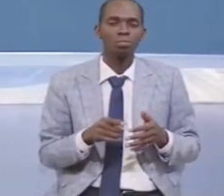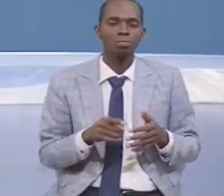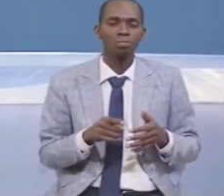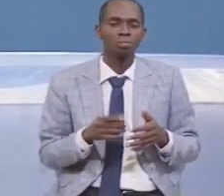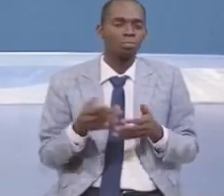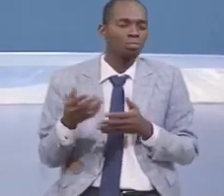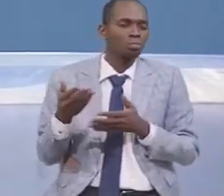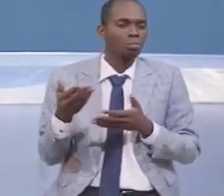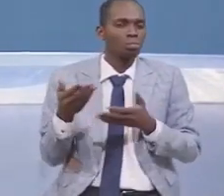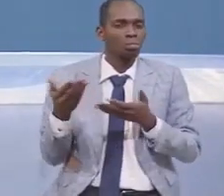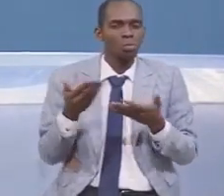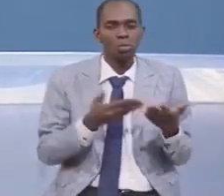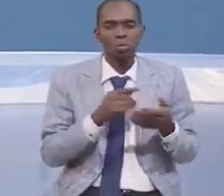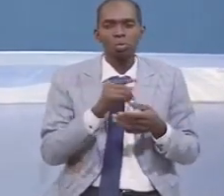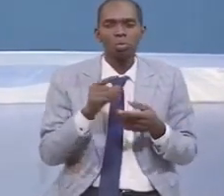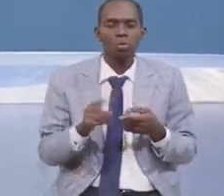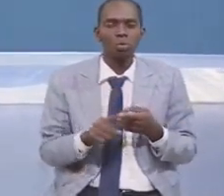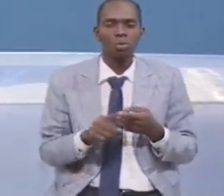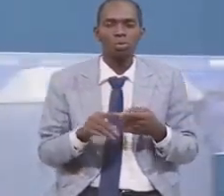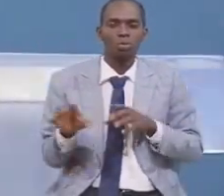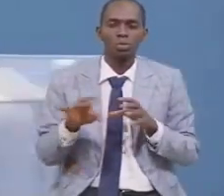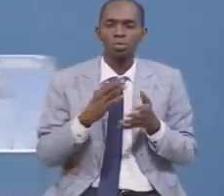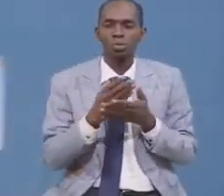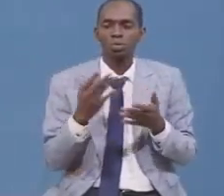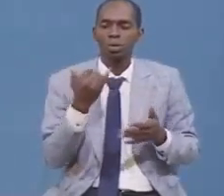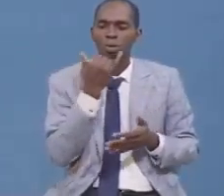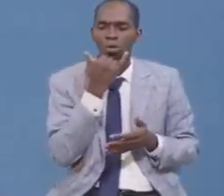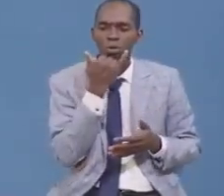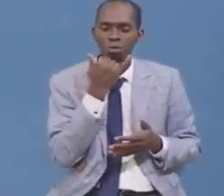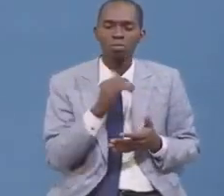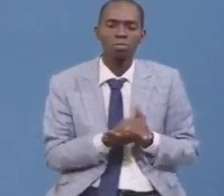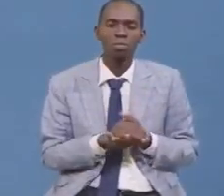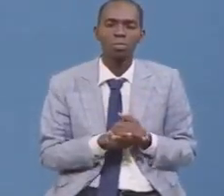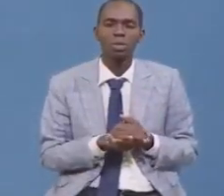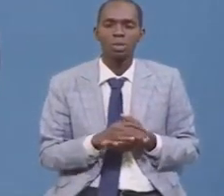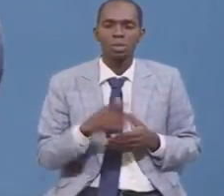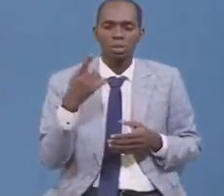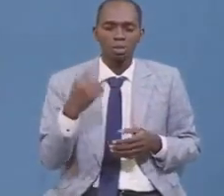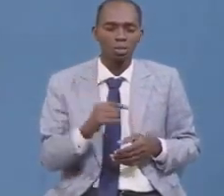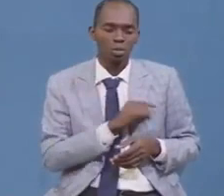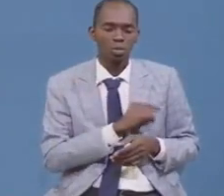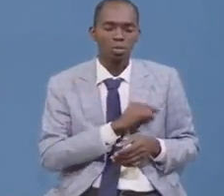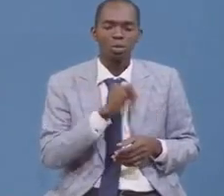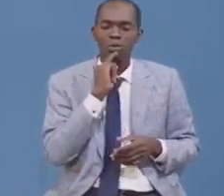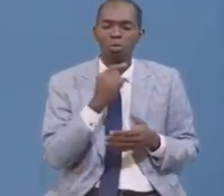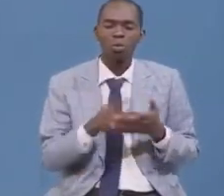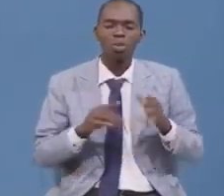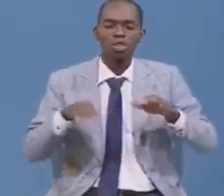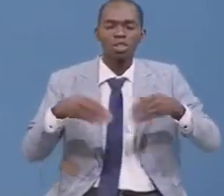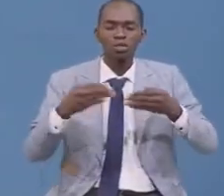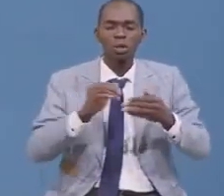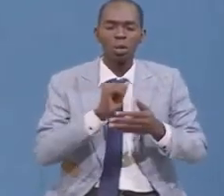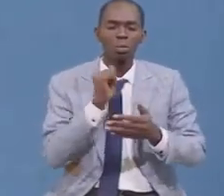మనస్సాక్షి మన లోపల ఉండి తప్పు చేస్తే నువ్వు తప్పు చేస్తావని చెప్తుంటుంది The conscience is the one that gives approval and say yes